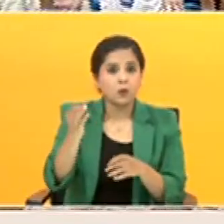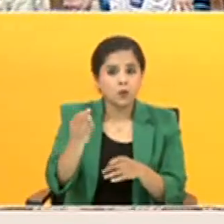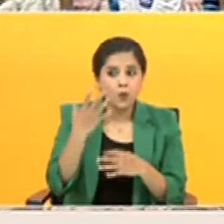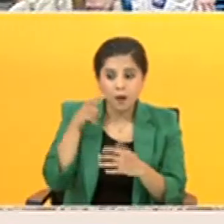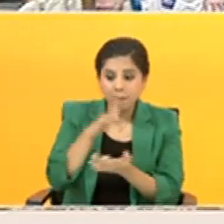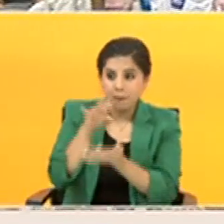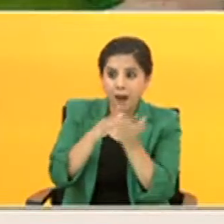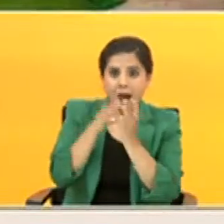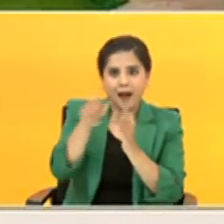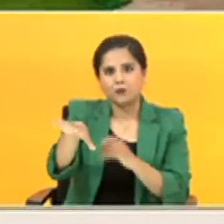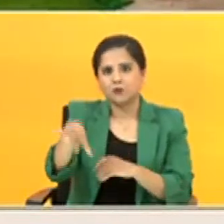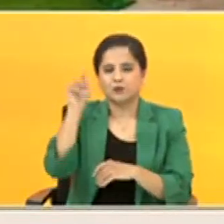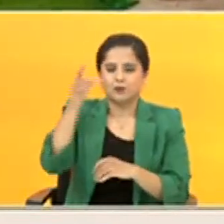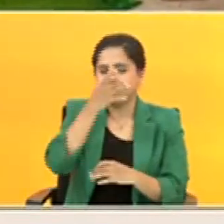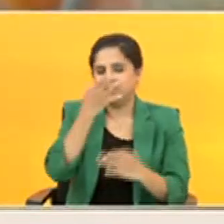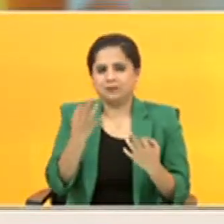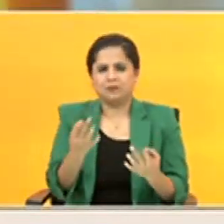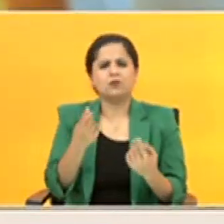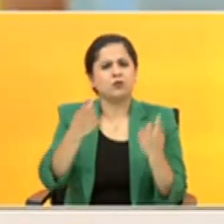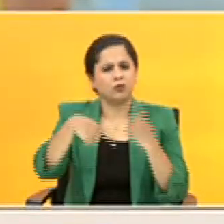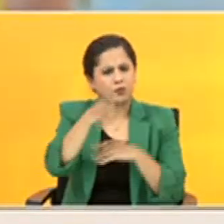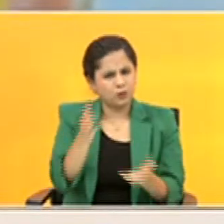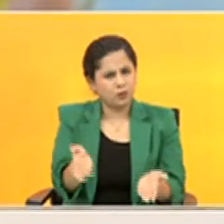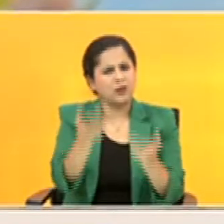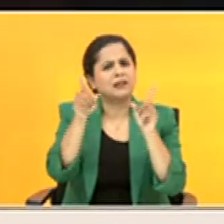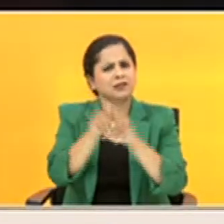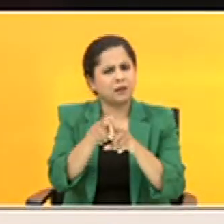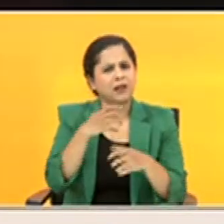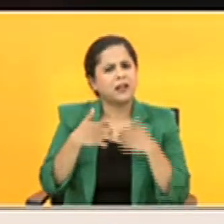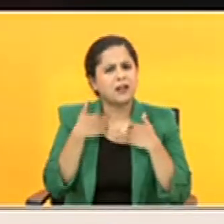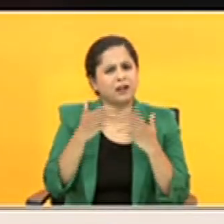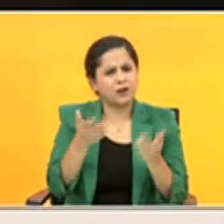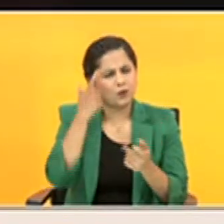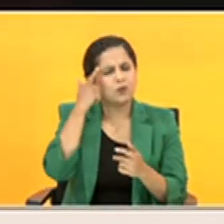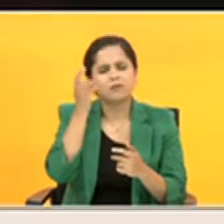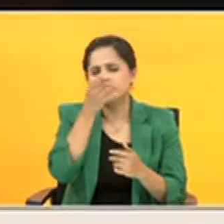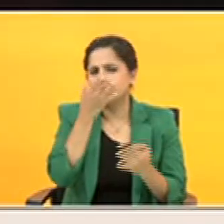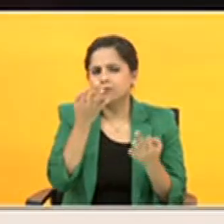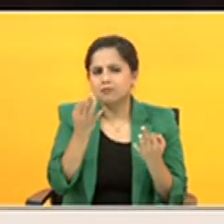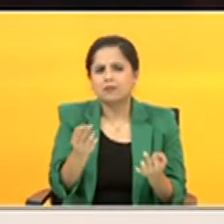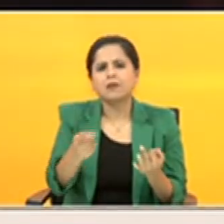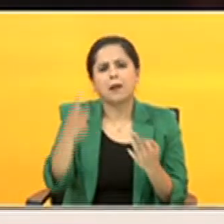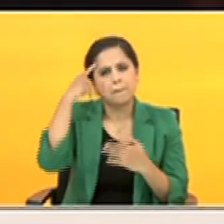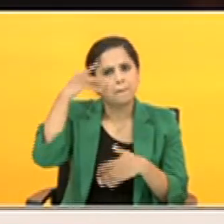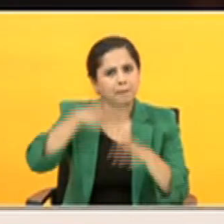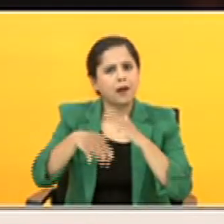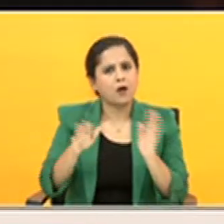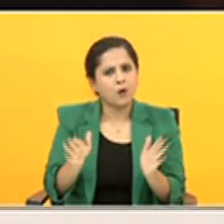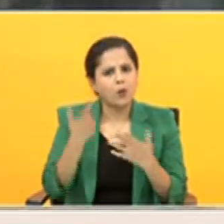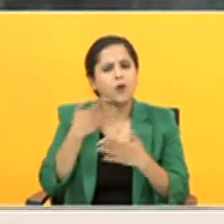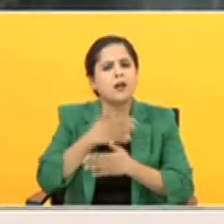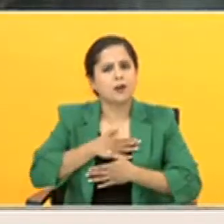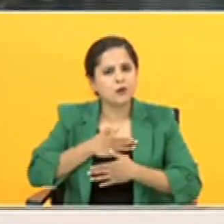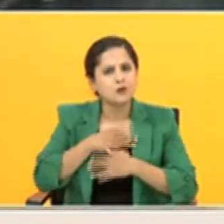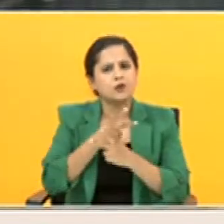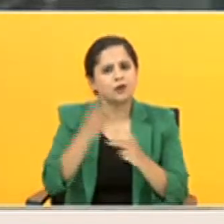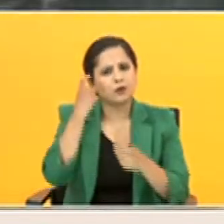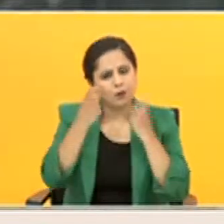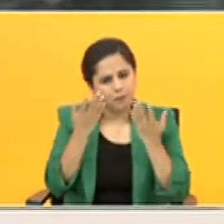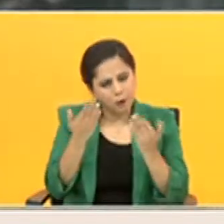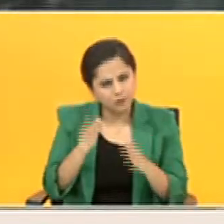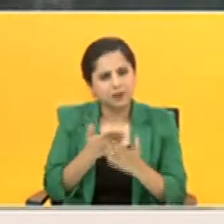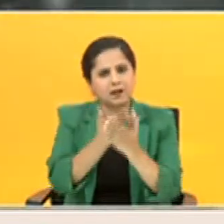योग के लिए चुना। आप भी इस बार कुछ इंटरेस्टिंग तरीके से योग दिवस मनाने के बारे में सोच सकते